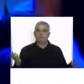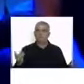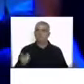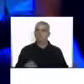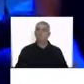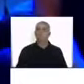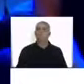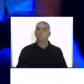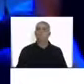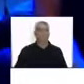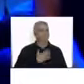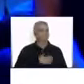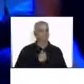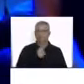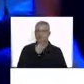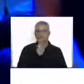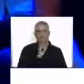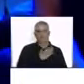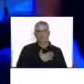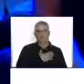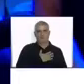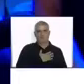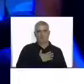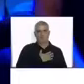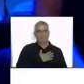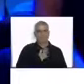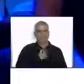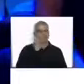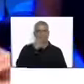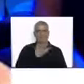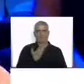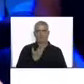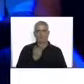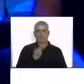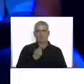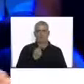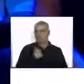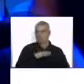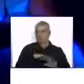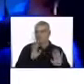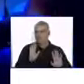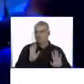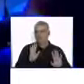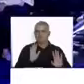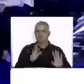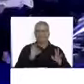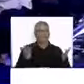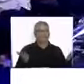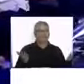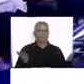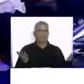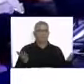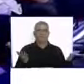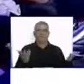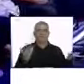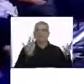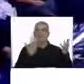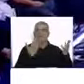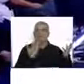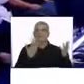למה, לא נעים לי להגיד לך, באמת. זה היה שטח כבר. אני לא מבין, אני לא מבין. לא מתנצל. לא, זהו, אני אומר, חבר'ה...